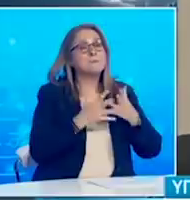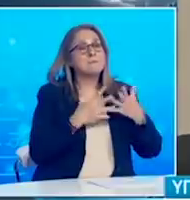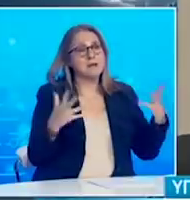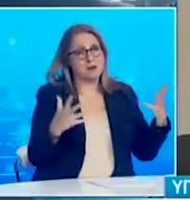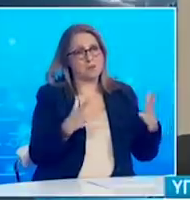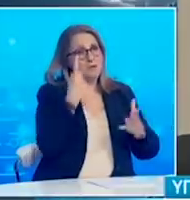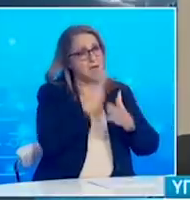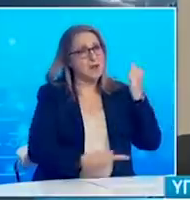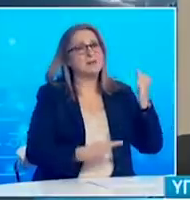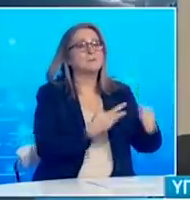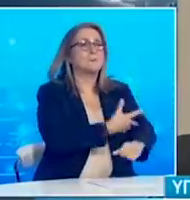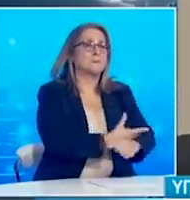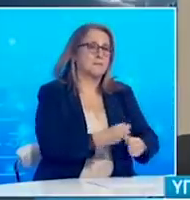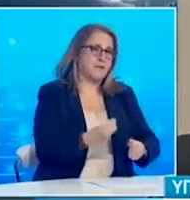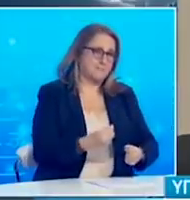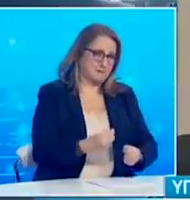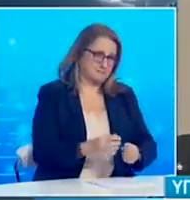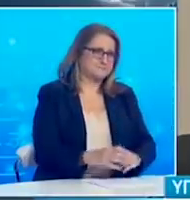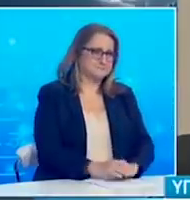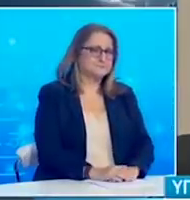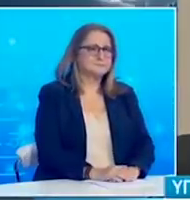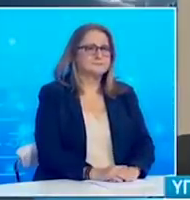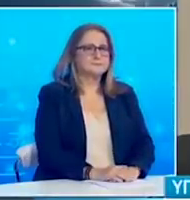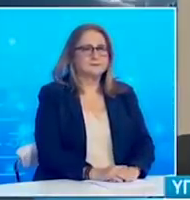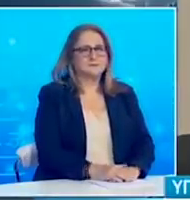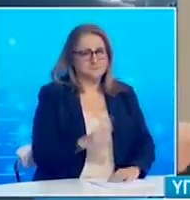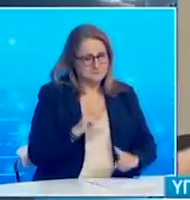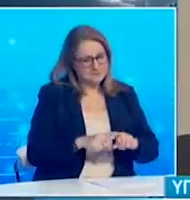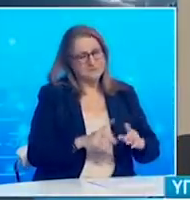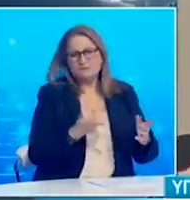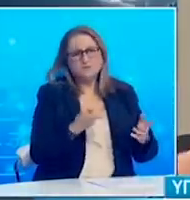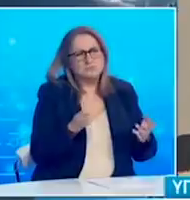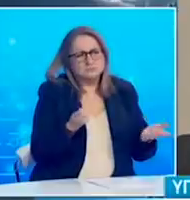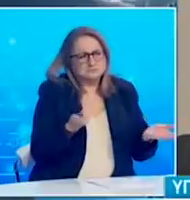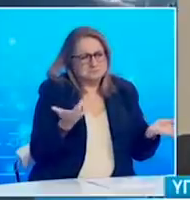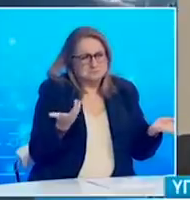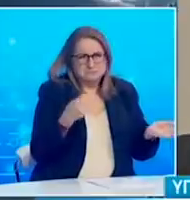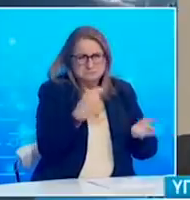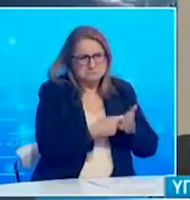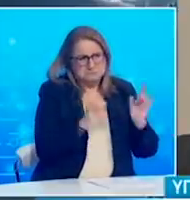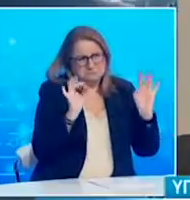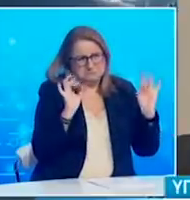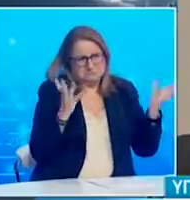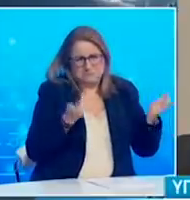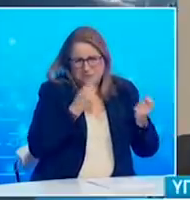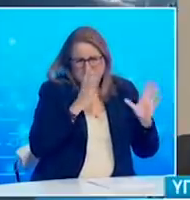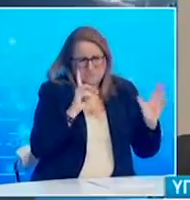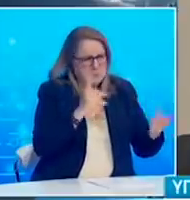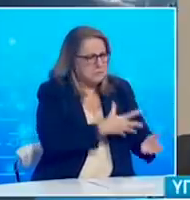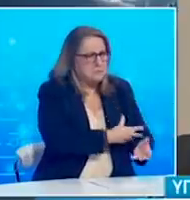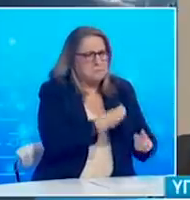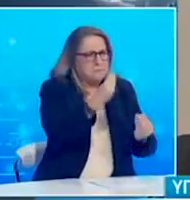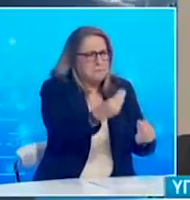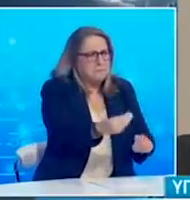να αυξήσουμε την επάρκεια του αίματος στη χώρα. Δεν κοστίζει τίποτα σε κανένα μας να δώσουμε λίγο